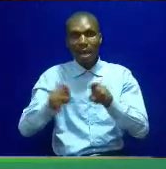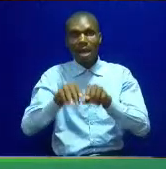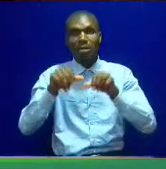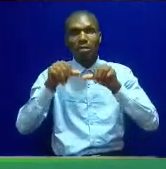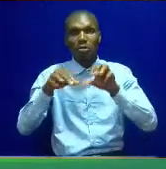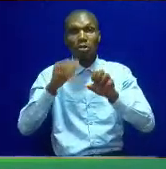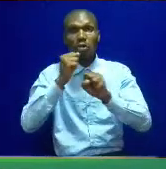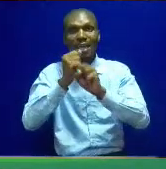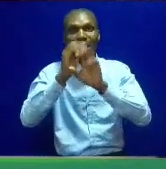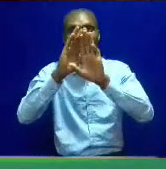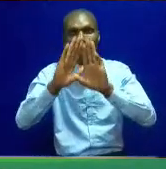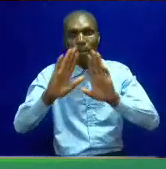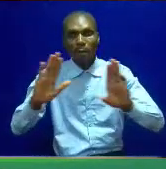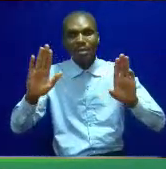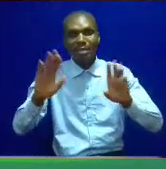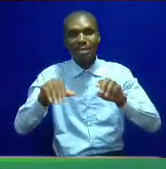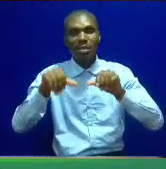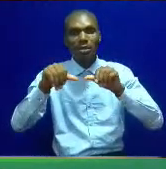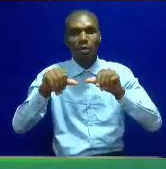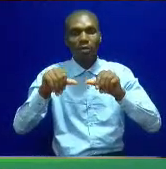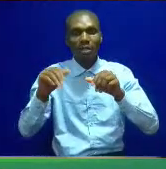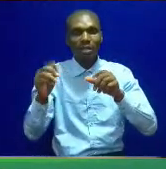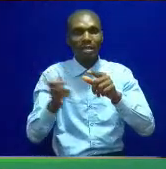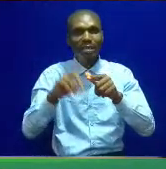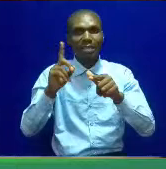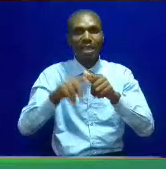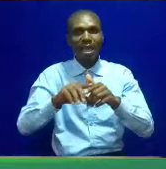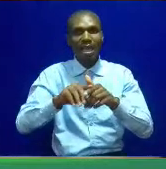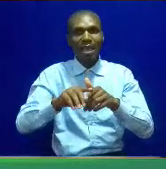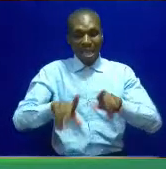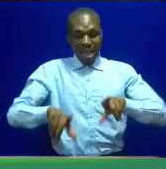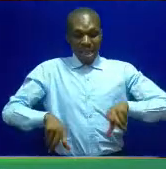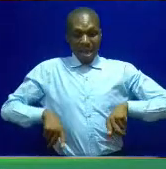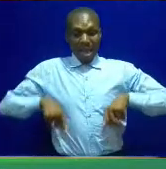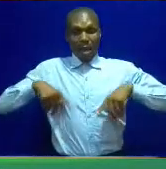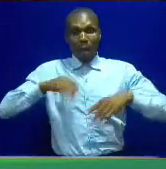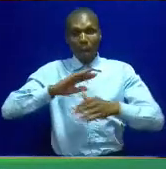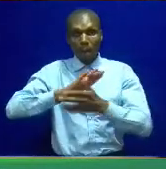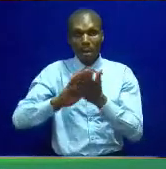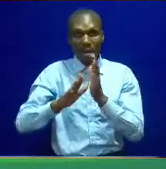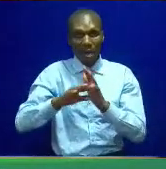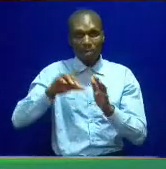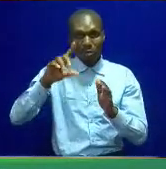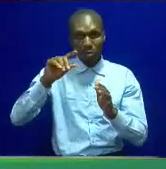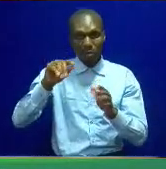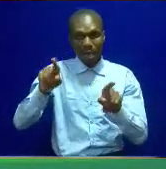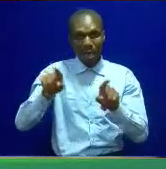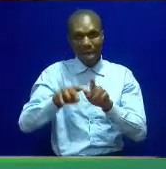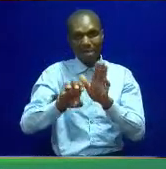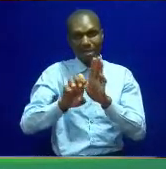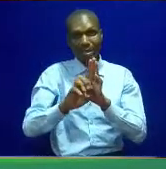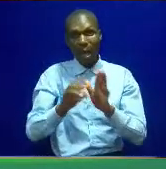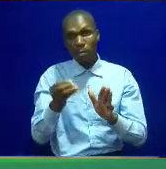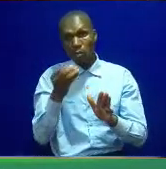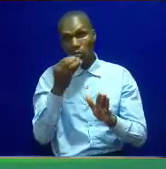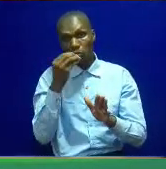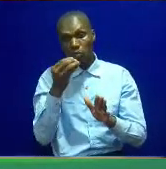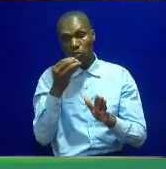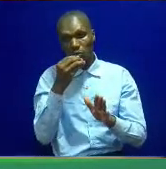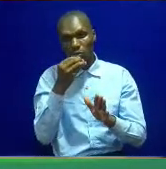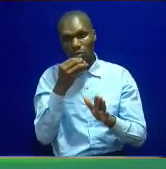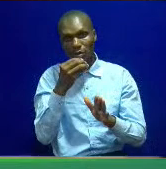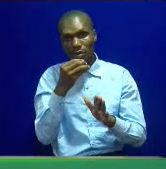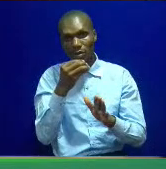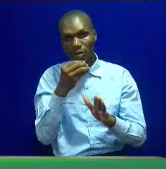kore una bade bete egere ba waira ni obo kimanze mo so ase chindagera mo ganyo kawaida